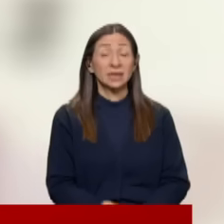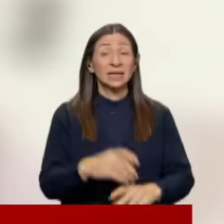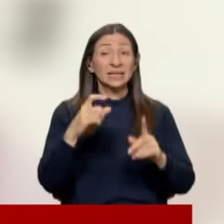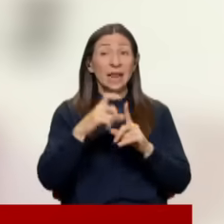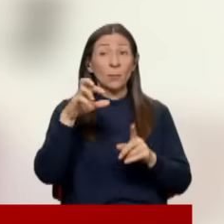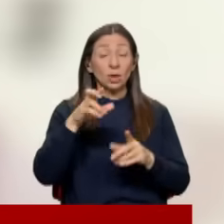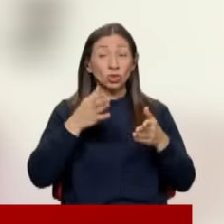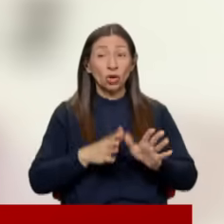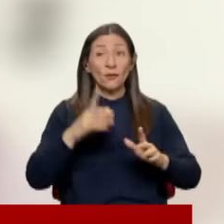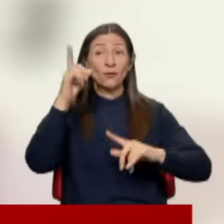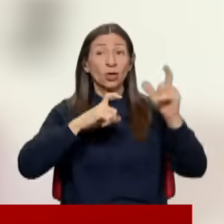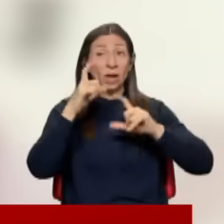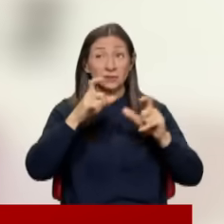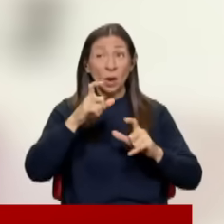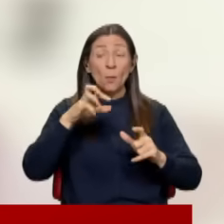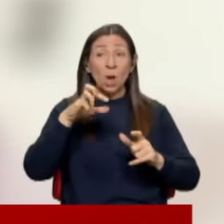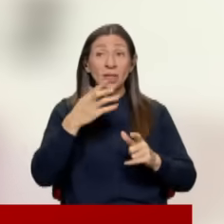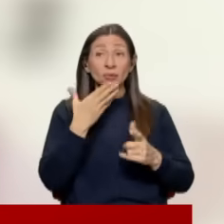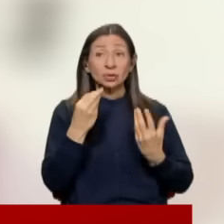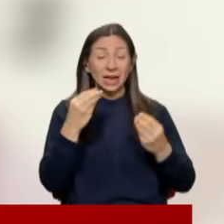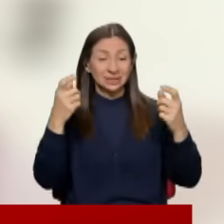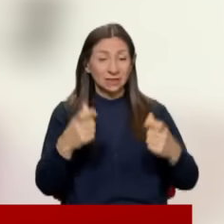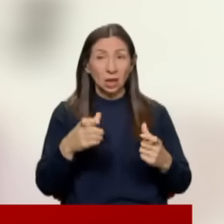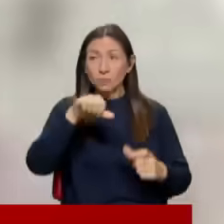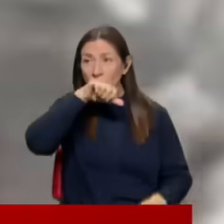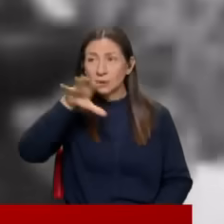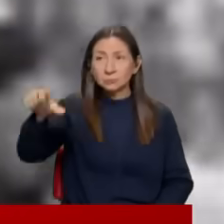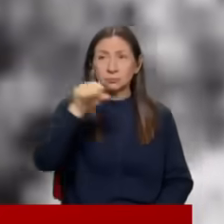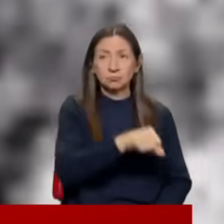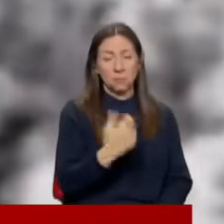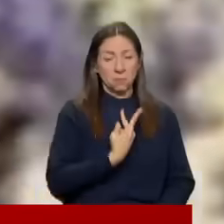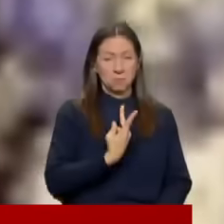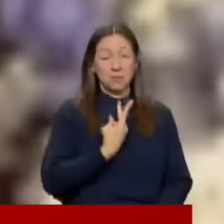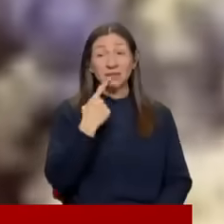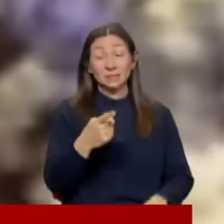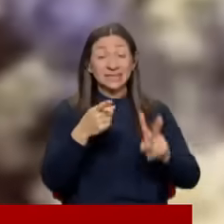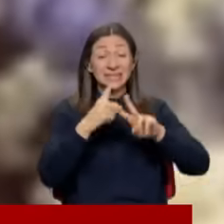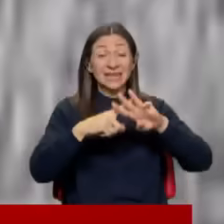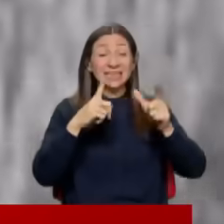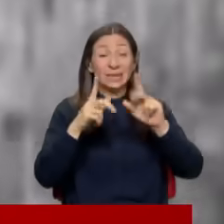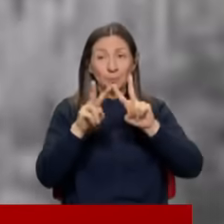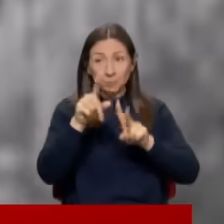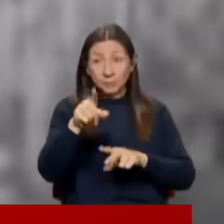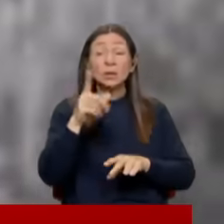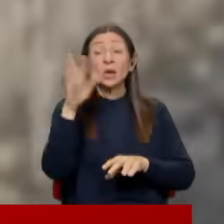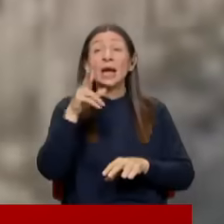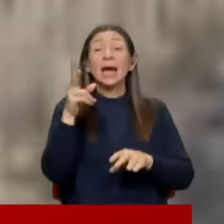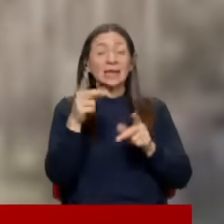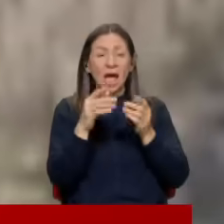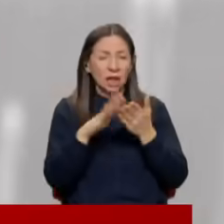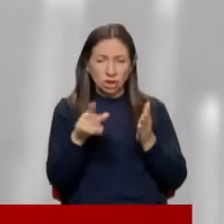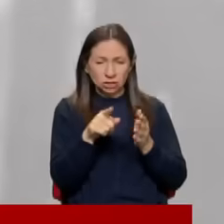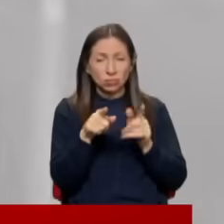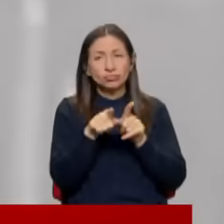Dilan Polat doğum fotoğrafçısıyken Polat'ı güzellik sektörüne sokan kişi olduğunu açıklamıştı Nesim Güngen. Sonra ikilinin yolları